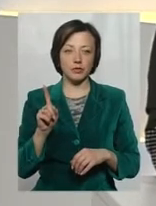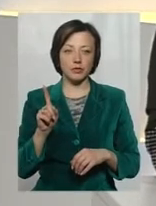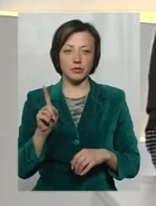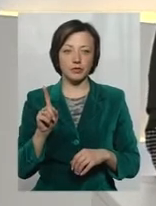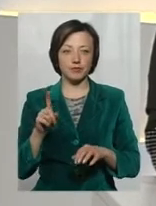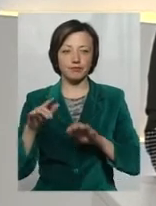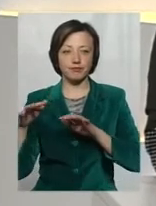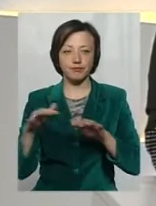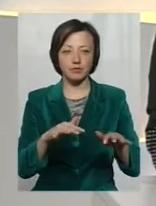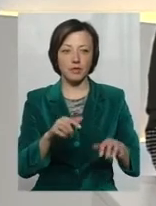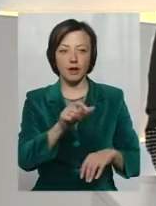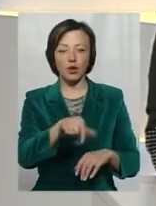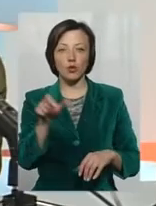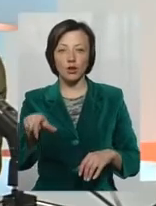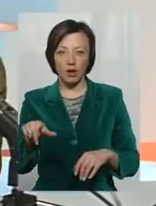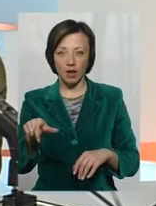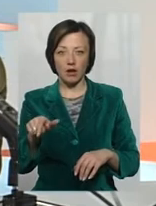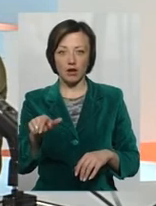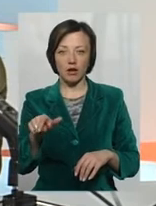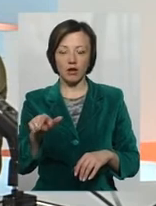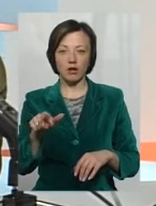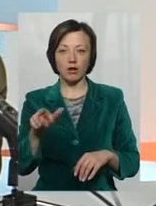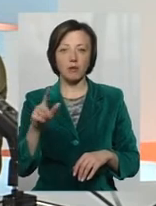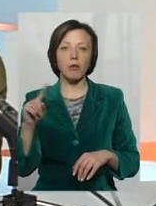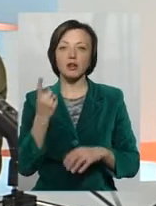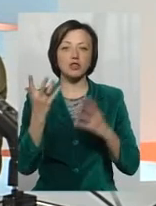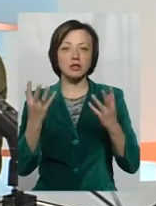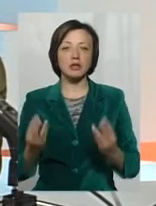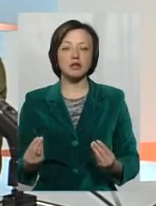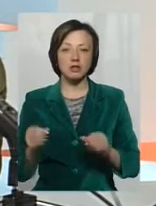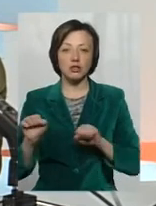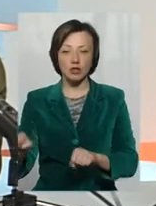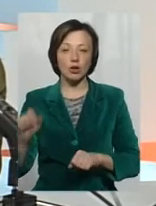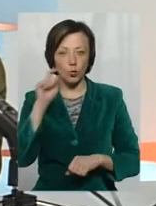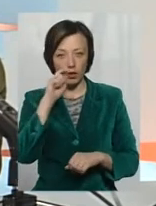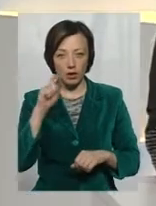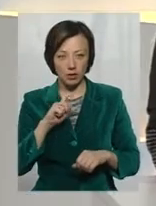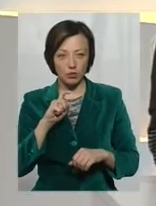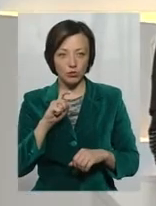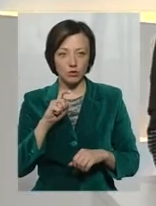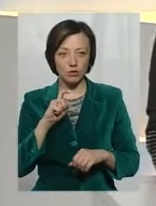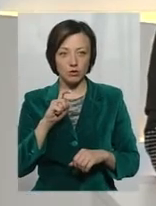наплив людей, які йшли захищати з перших днів нашу державу,